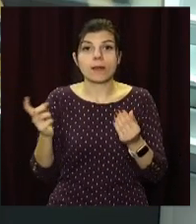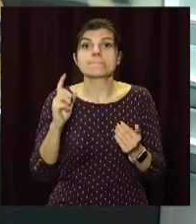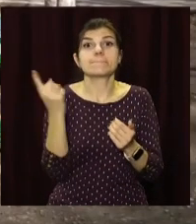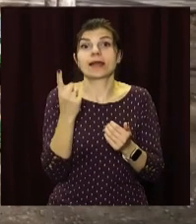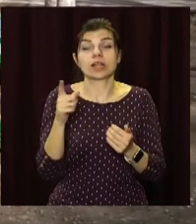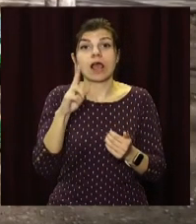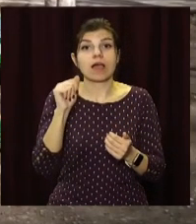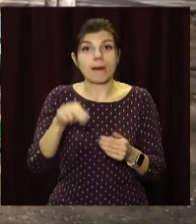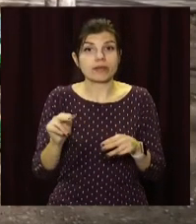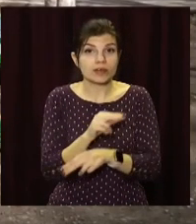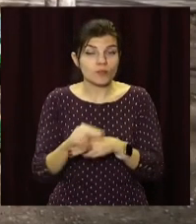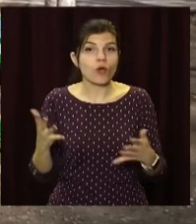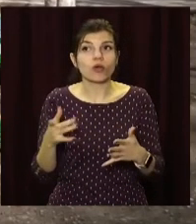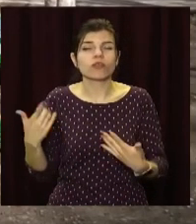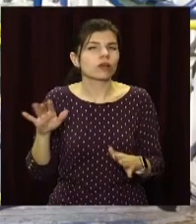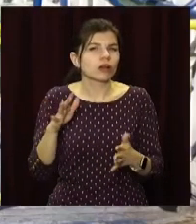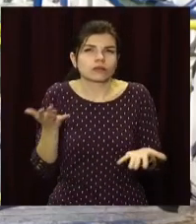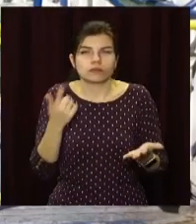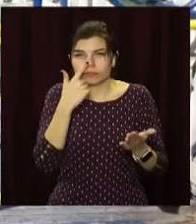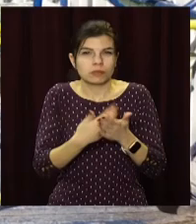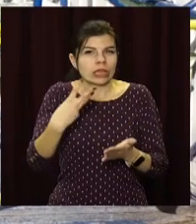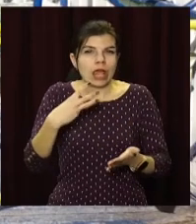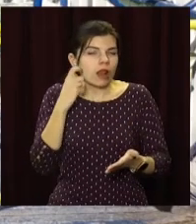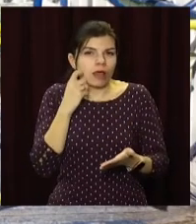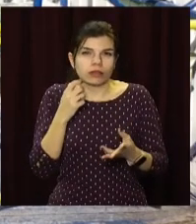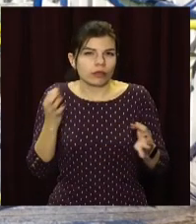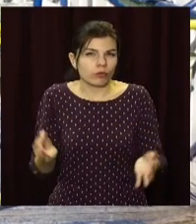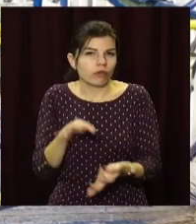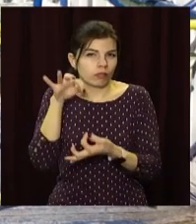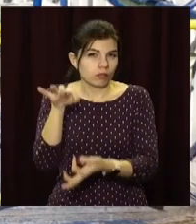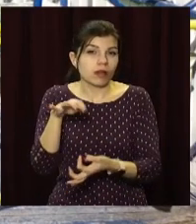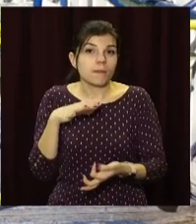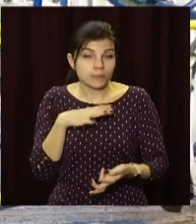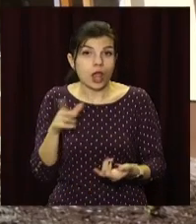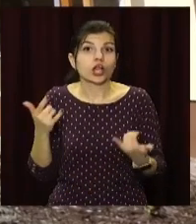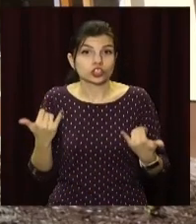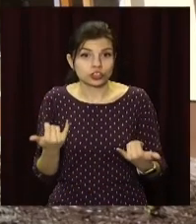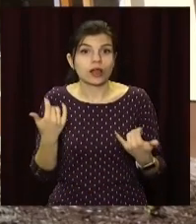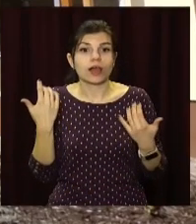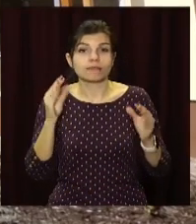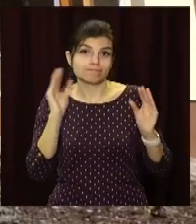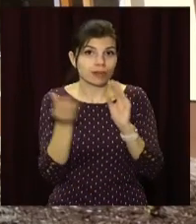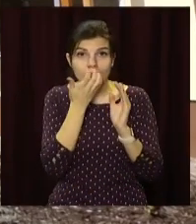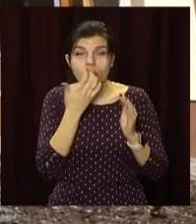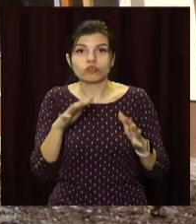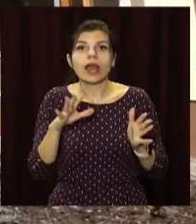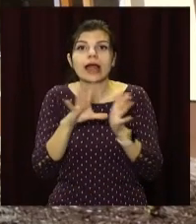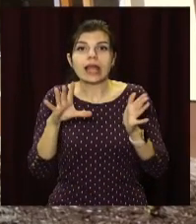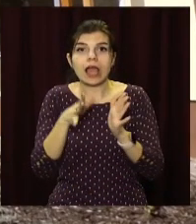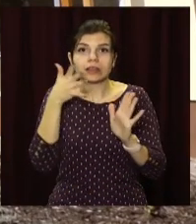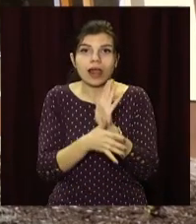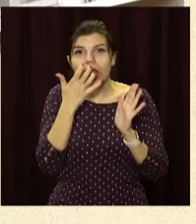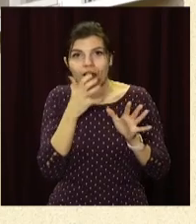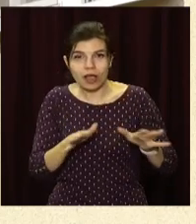завдяки капремонту, якого заклад не знав майже 30 років, вже заощадили на енергоресурсах 30%.